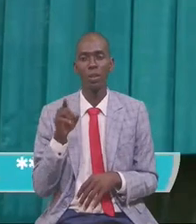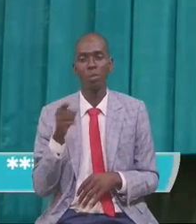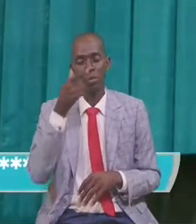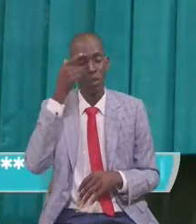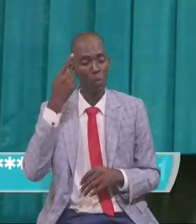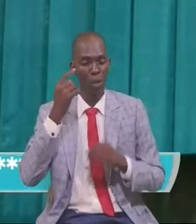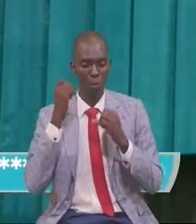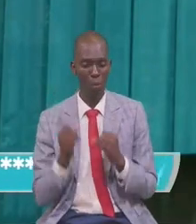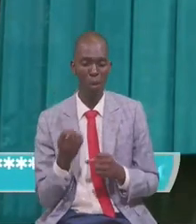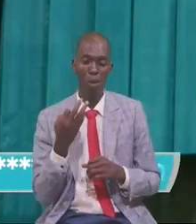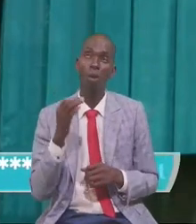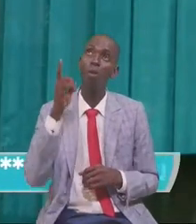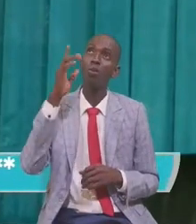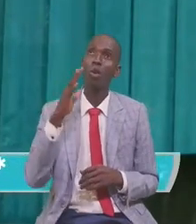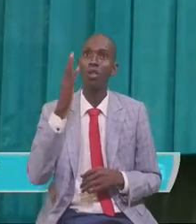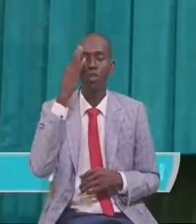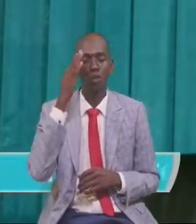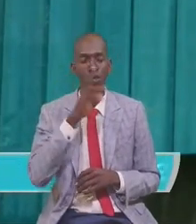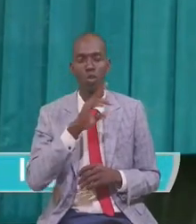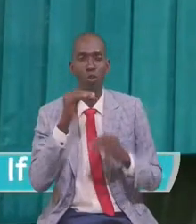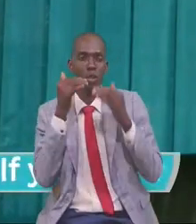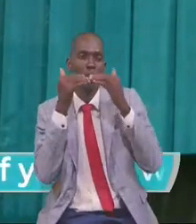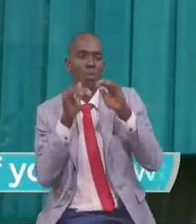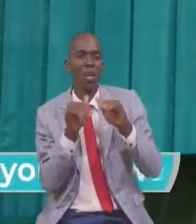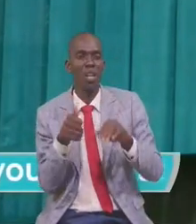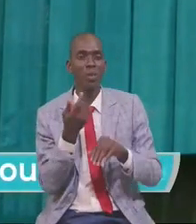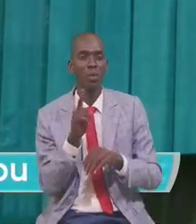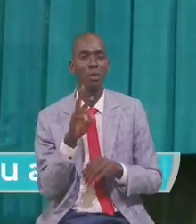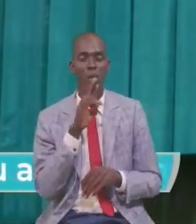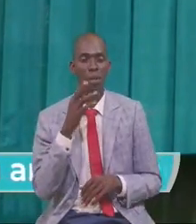barrière. N'importe où vous êtes, commencez à vous confier au Seigneur.